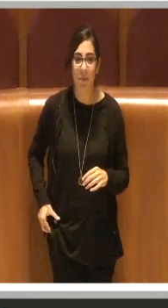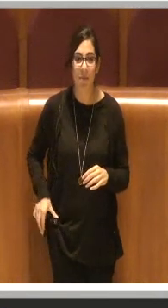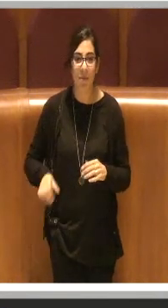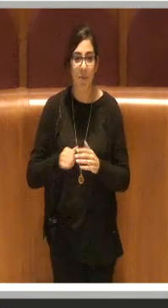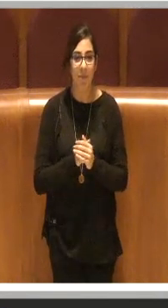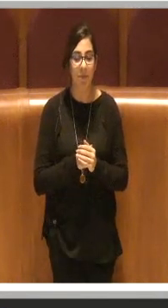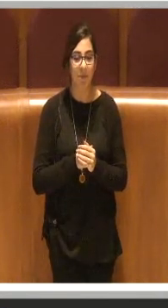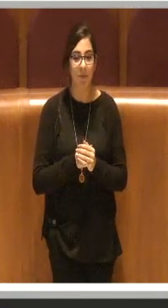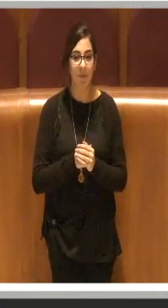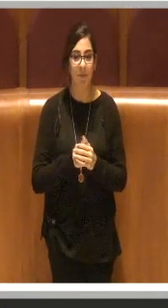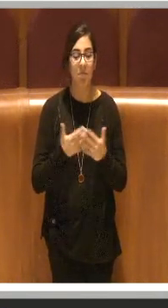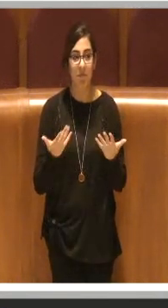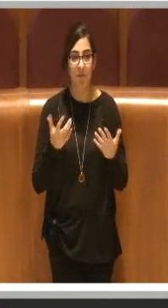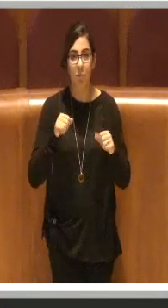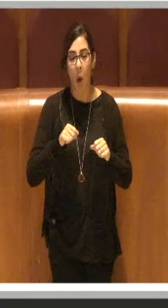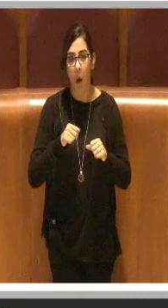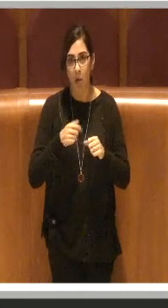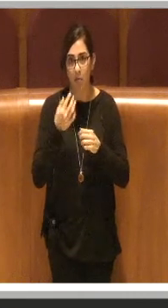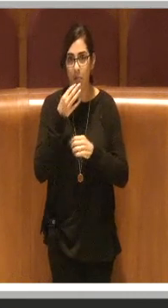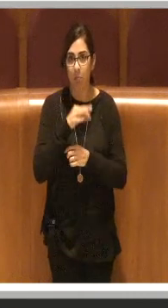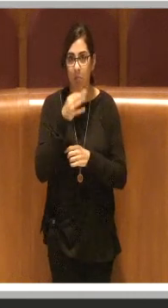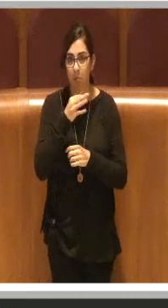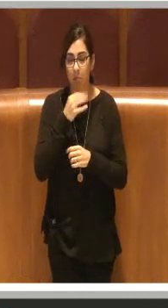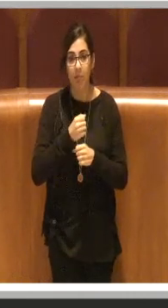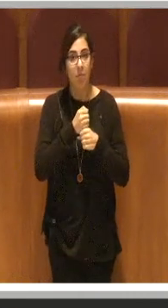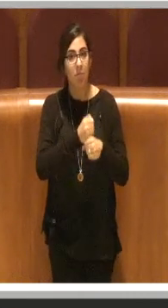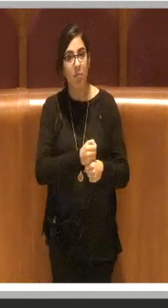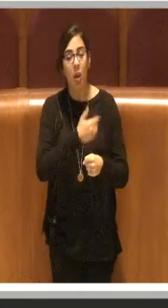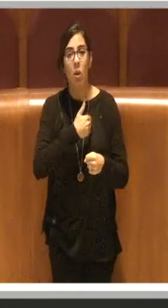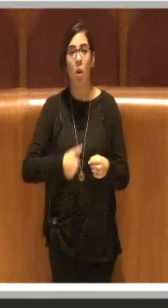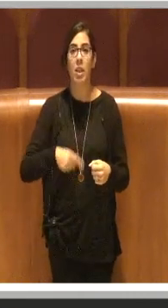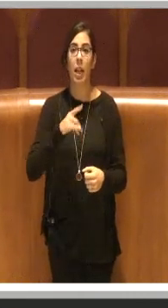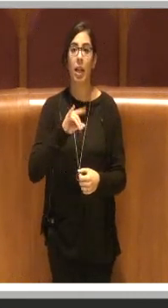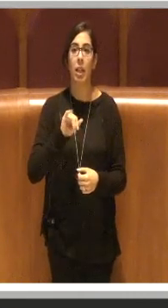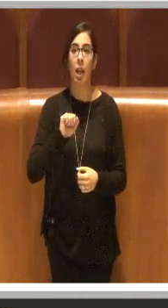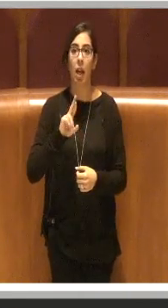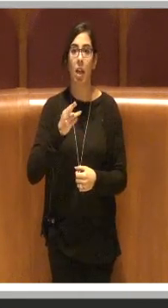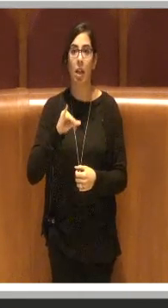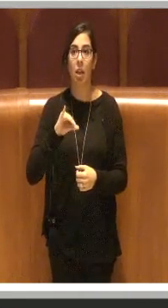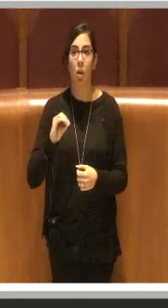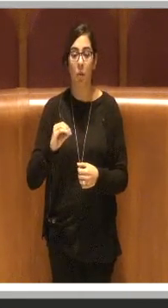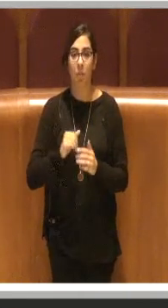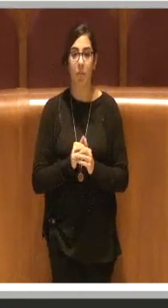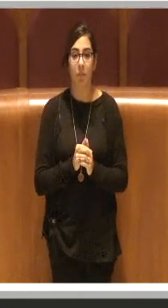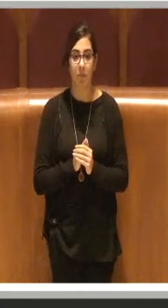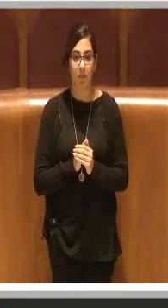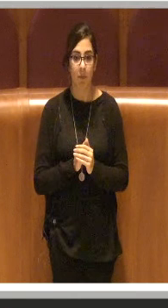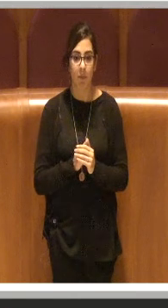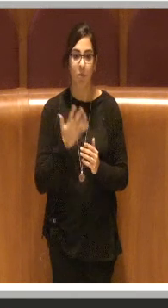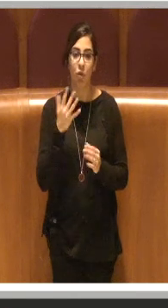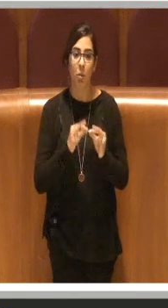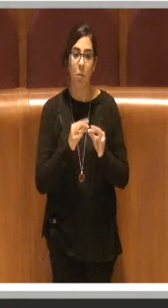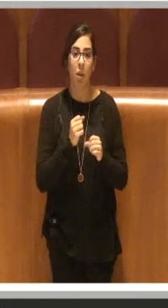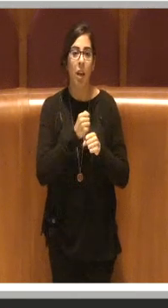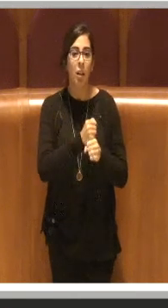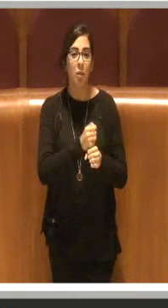Interviene per a questo punto possiamo passare all'illustrazione. Interviene il consigliere Diario. Prego, consigliere, per 5